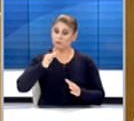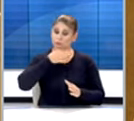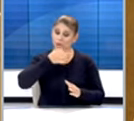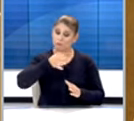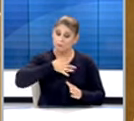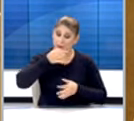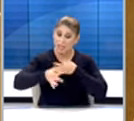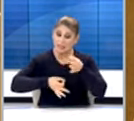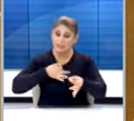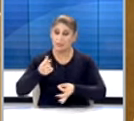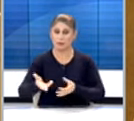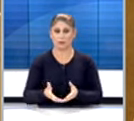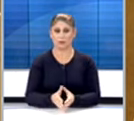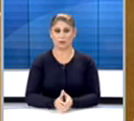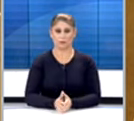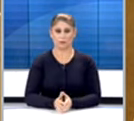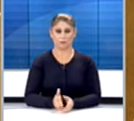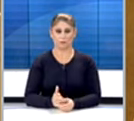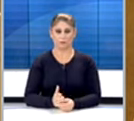εξηγήσεις.